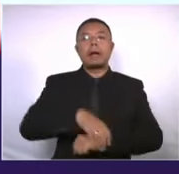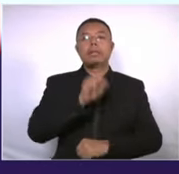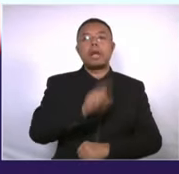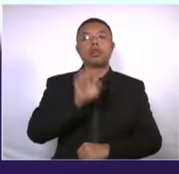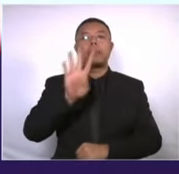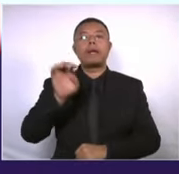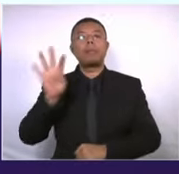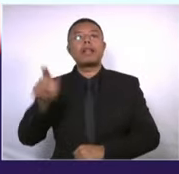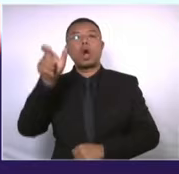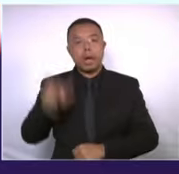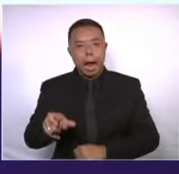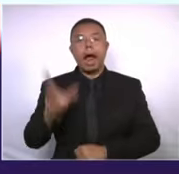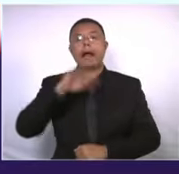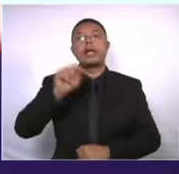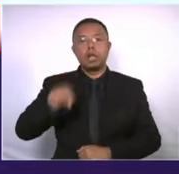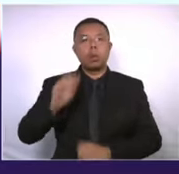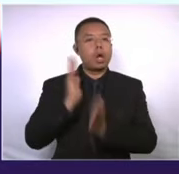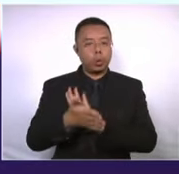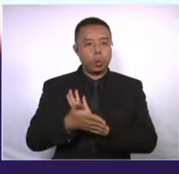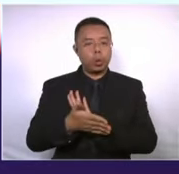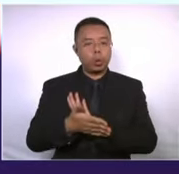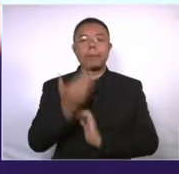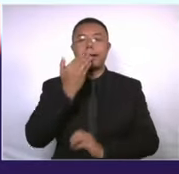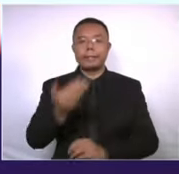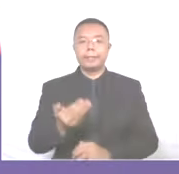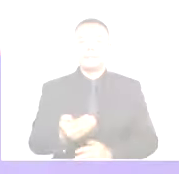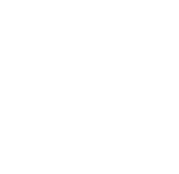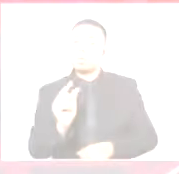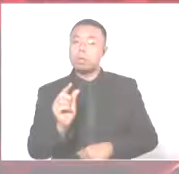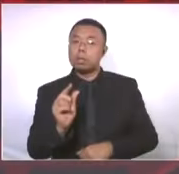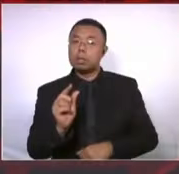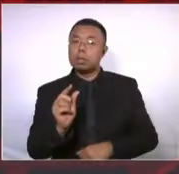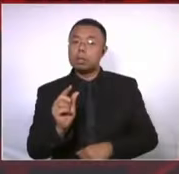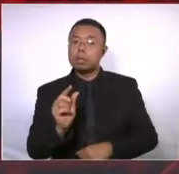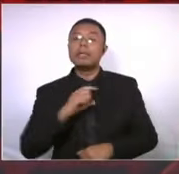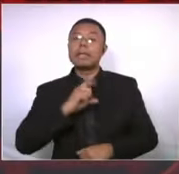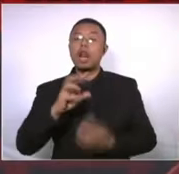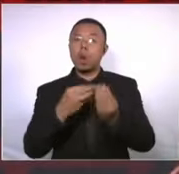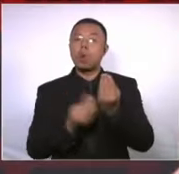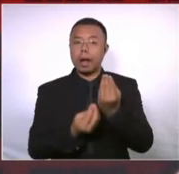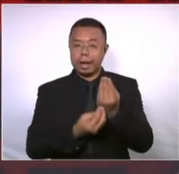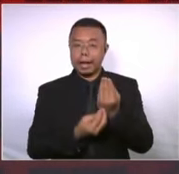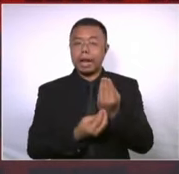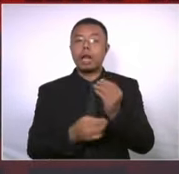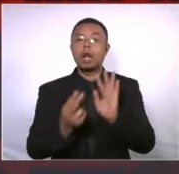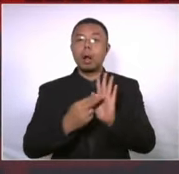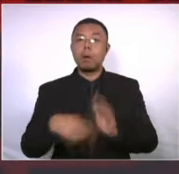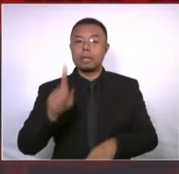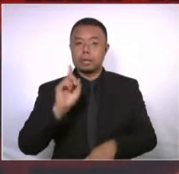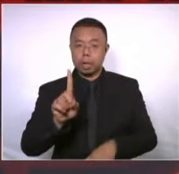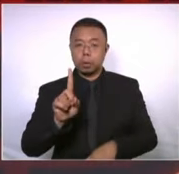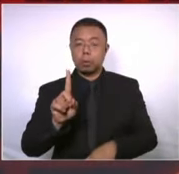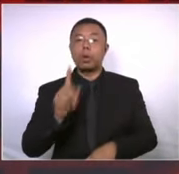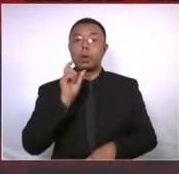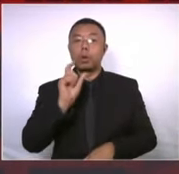144 orang di hari itu juga sekian baik calon wakil presiden nomor urut 1